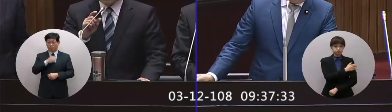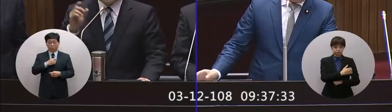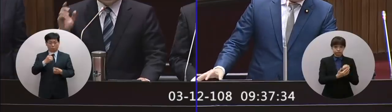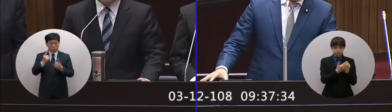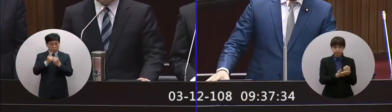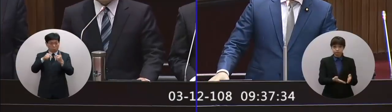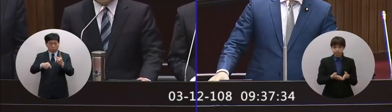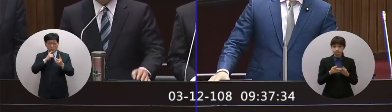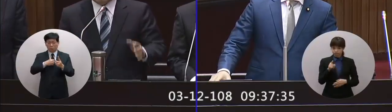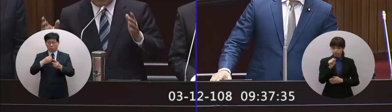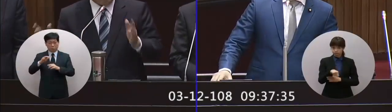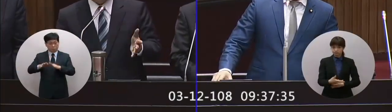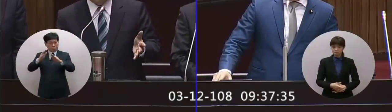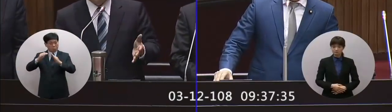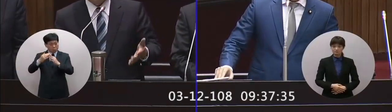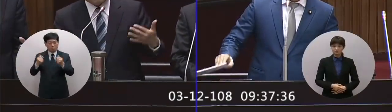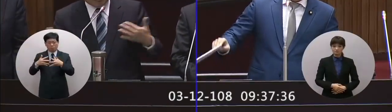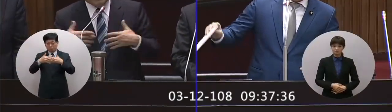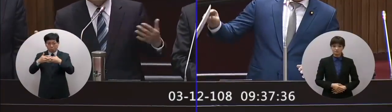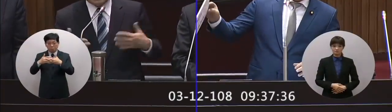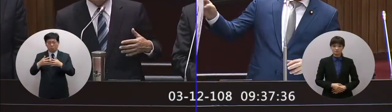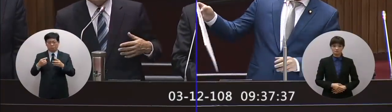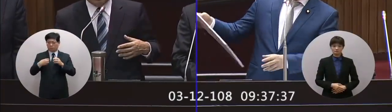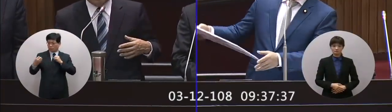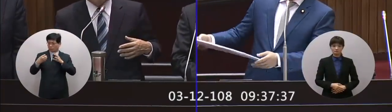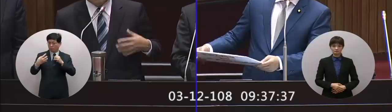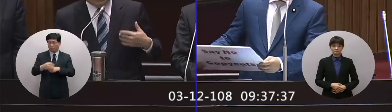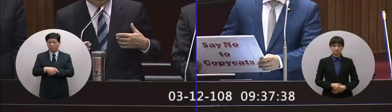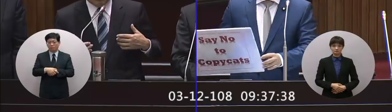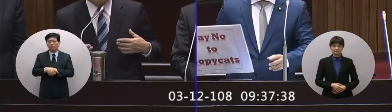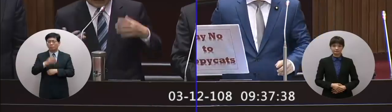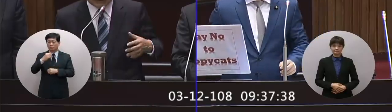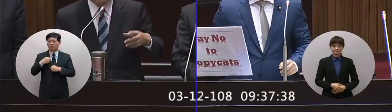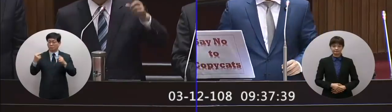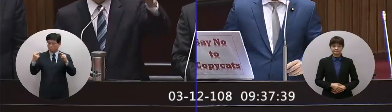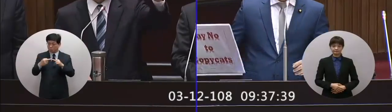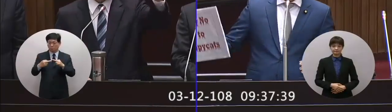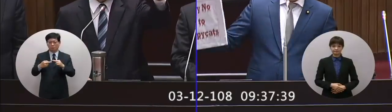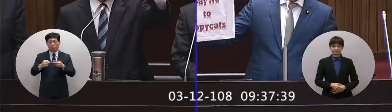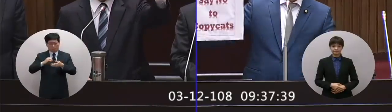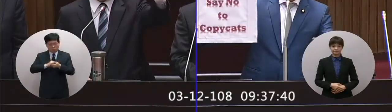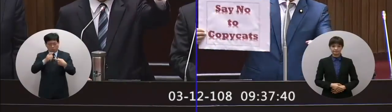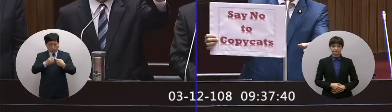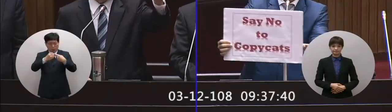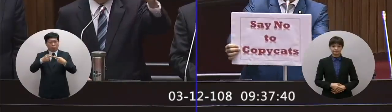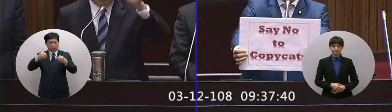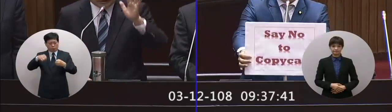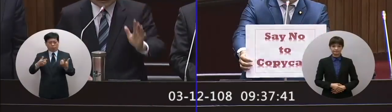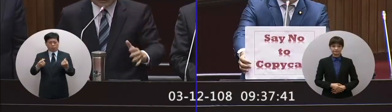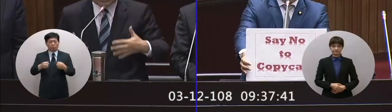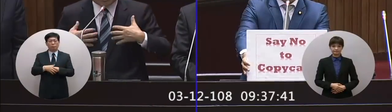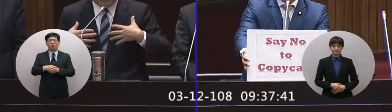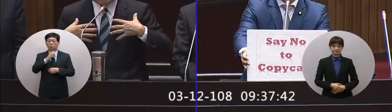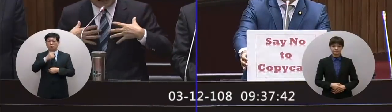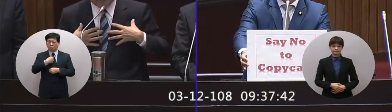次这先进国家包括美国跟我们谈的时候来见我等，都是第一个都谈这个 政府。 我